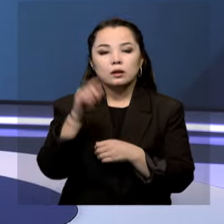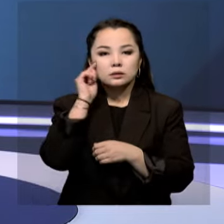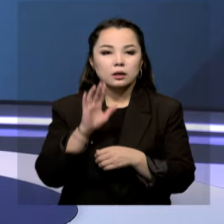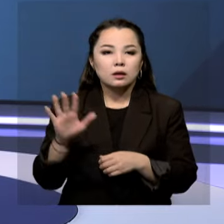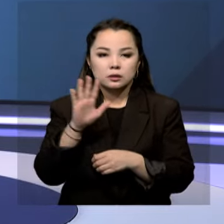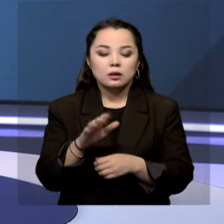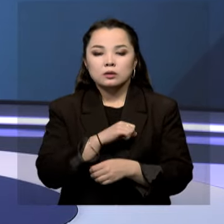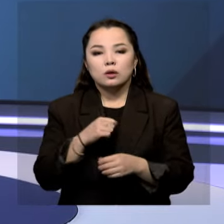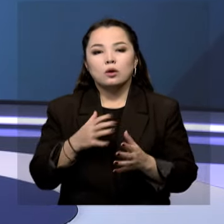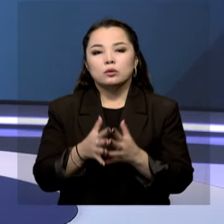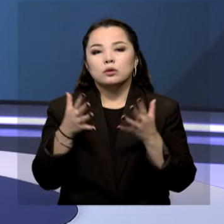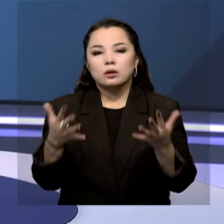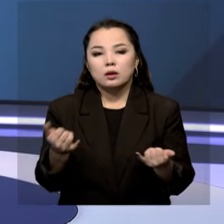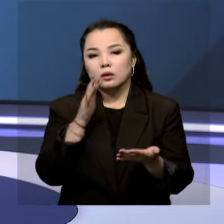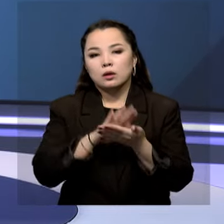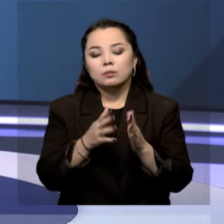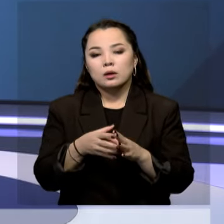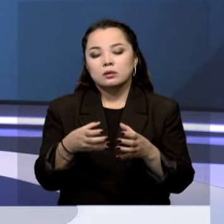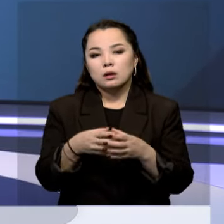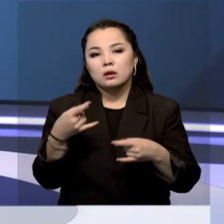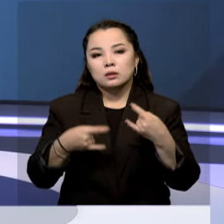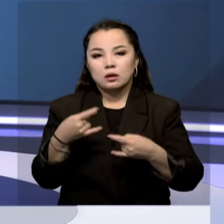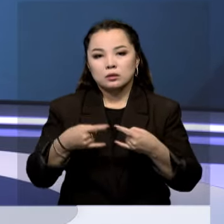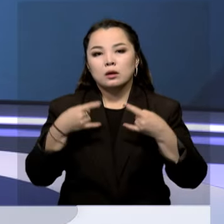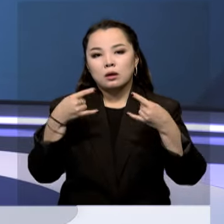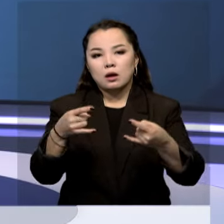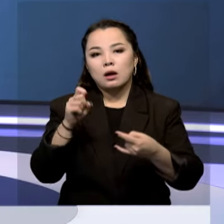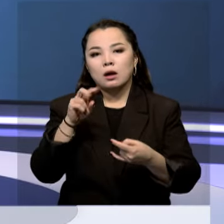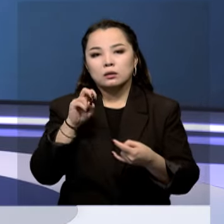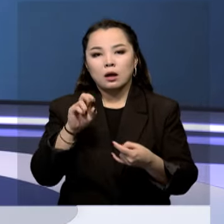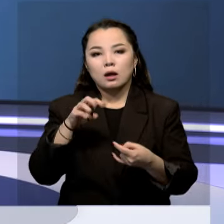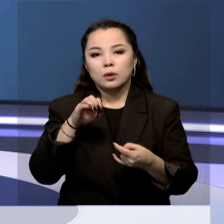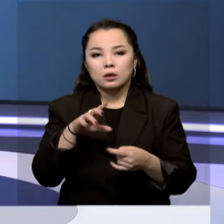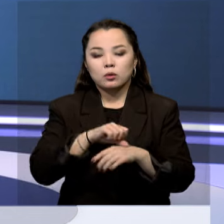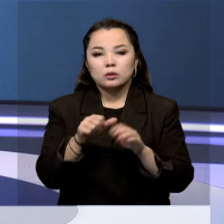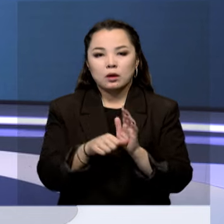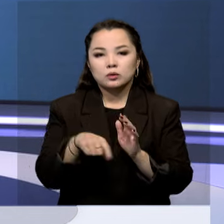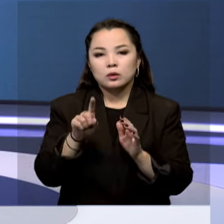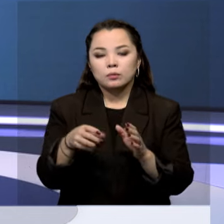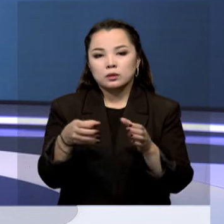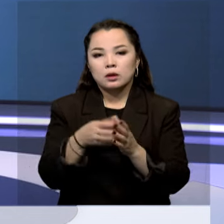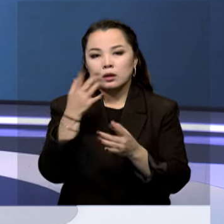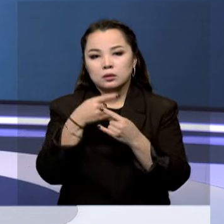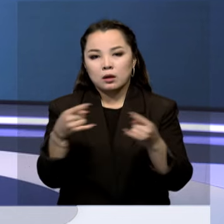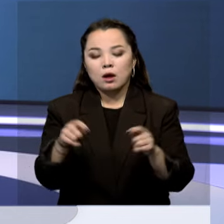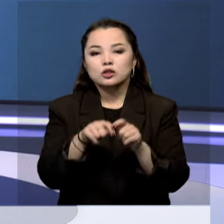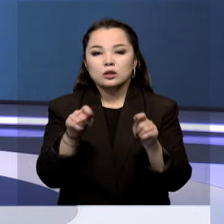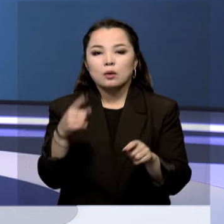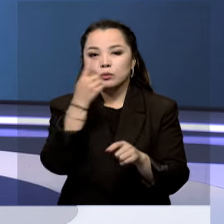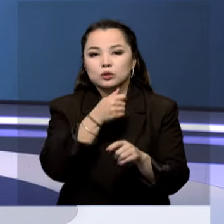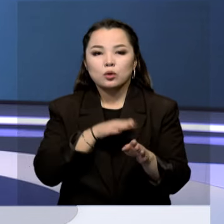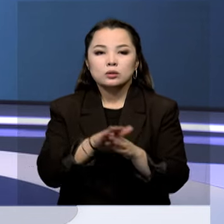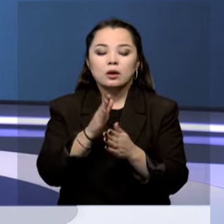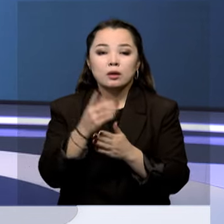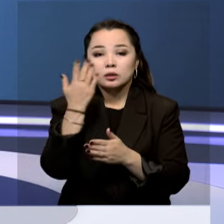Орталық Азиядағы ең үлкен әрі заманауи экранмен жабдықталған Халық IMAX кинопарк 16 кинотеатрының ашылғанына бір жыл болды.